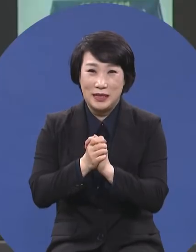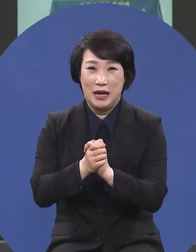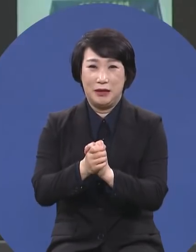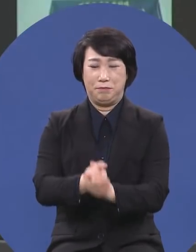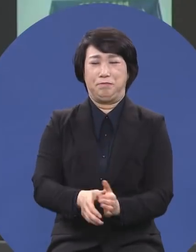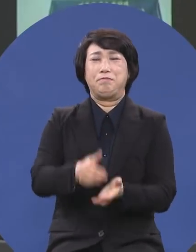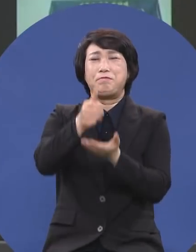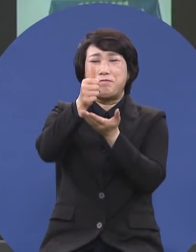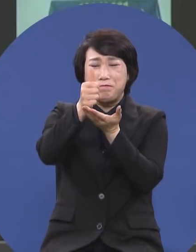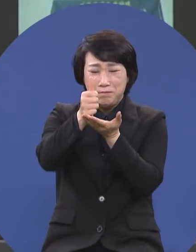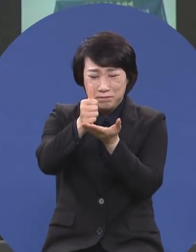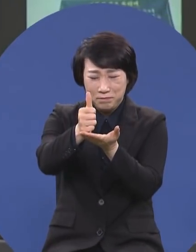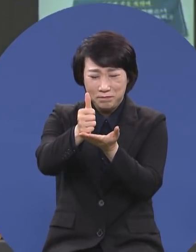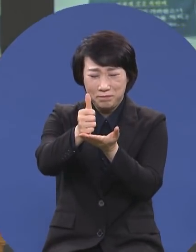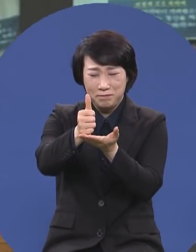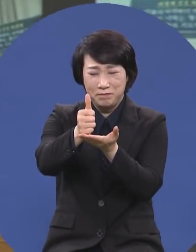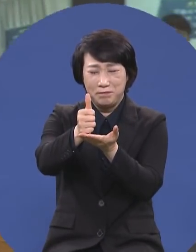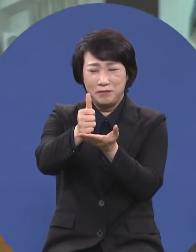주님,